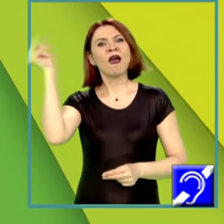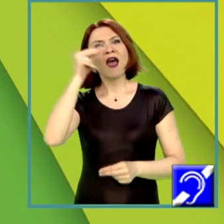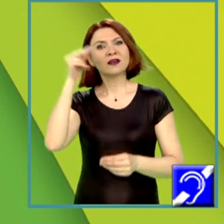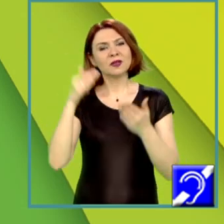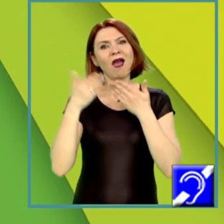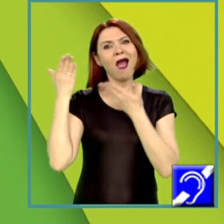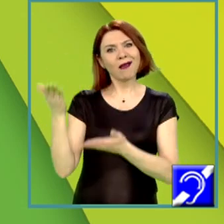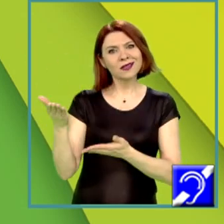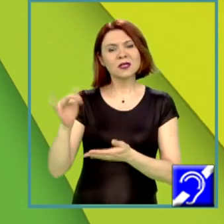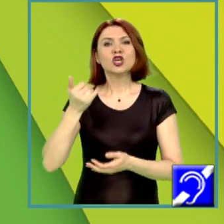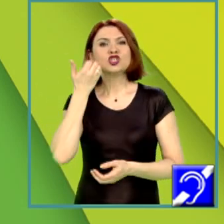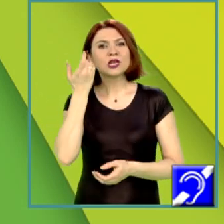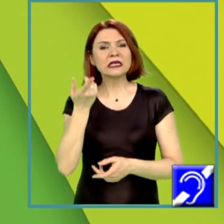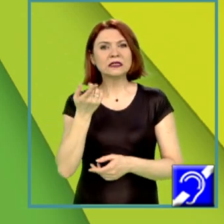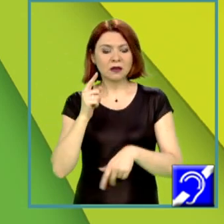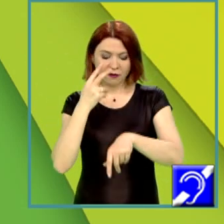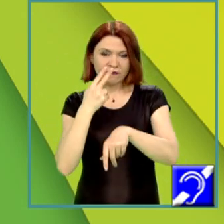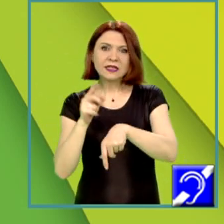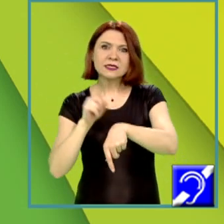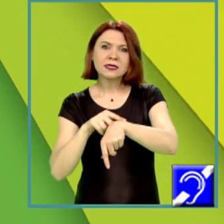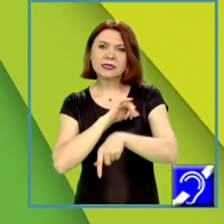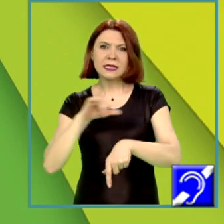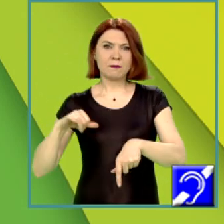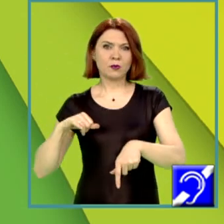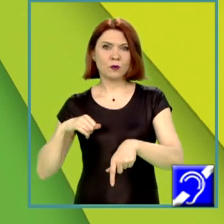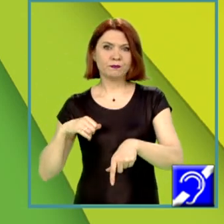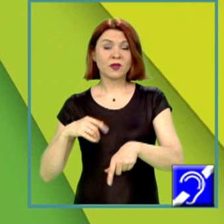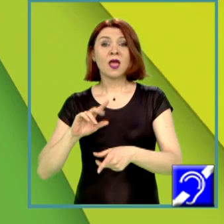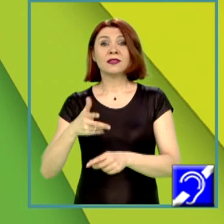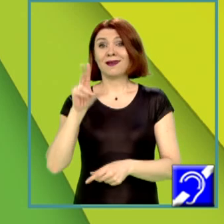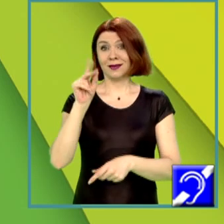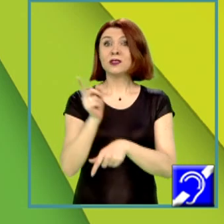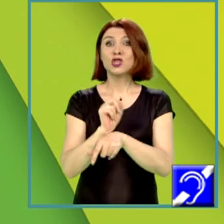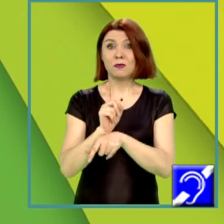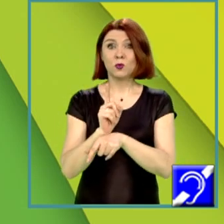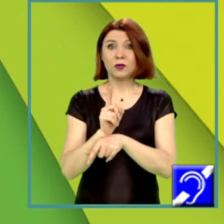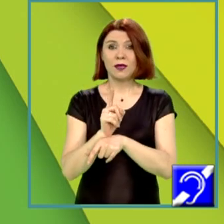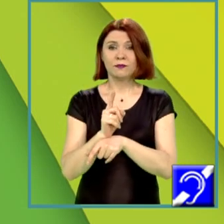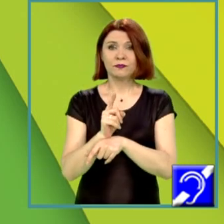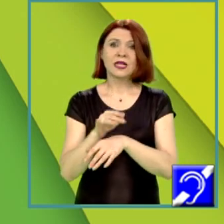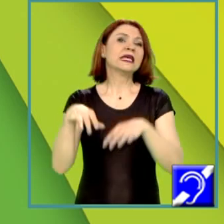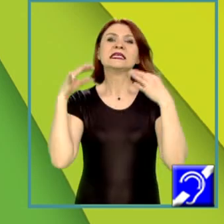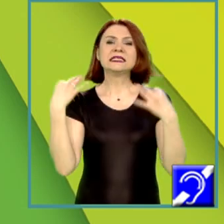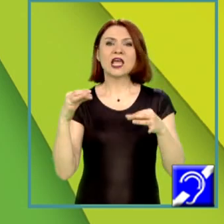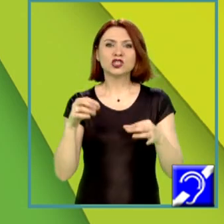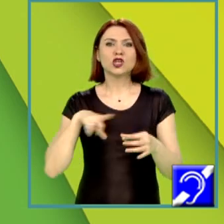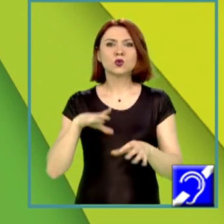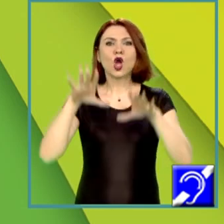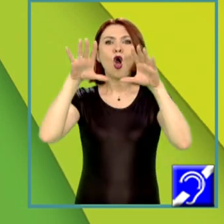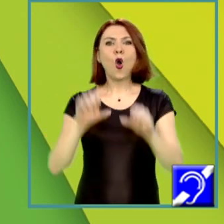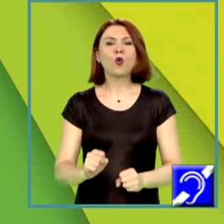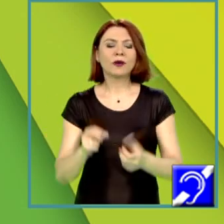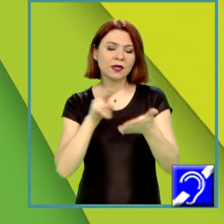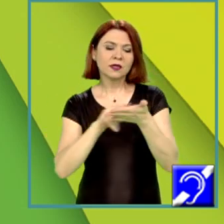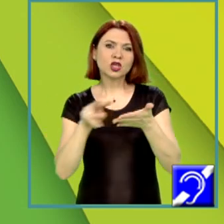acasă Și când o veți cronometra singuri Dar din cele 30 de minute 10 vor fi ocupate